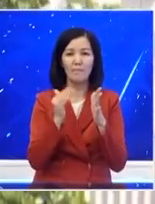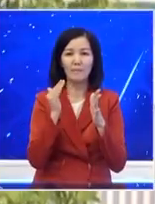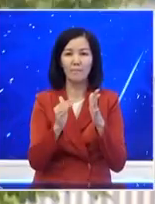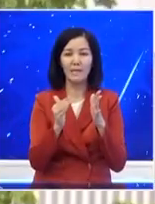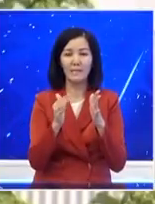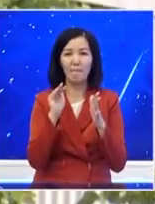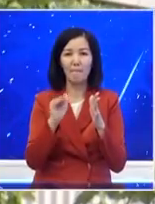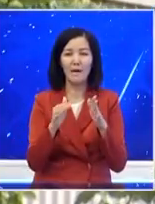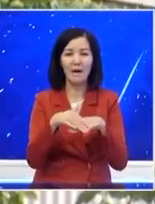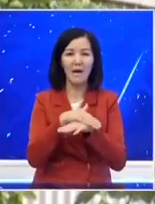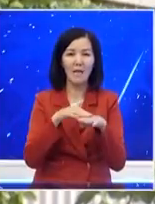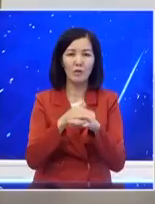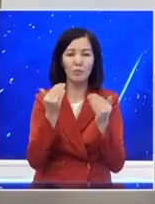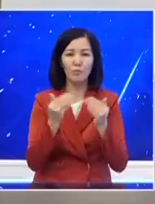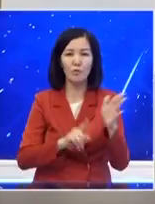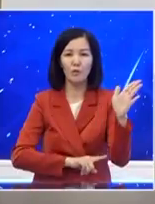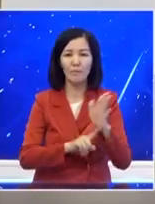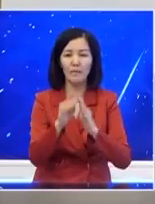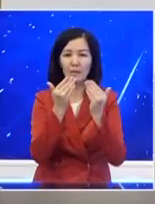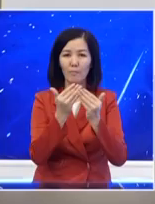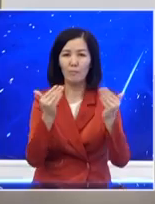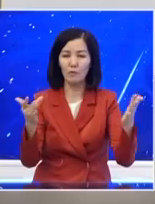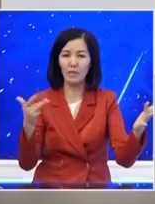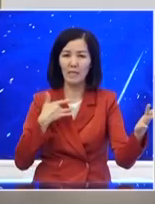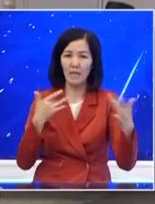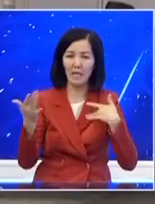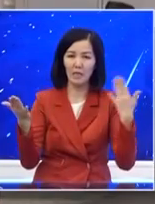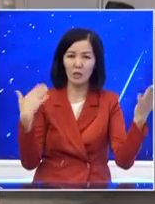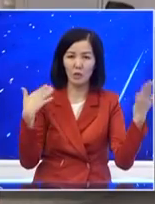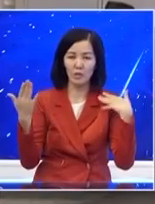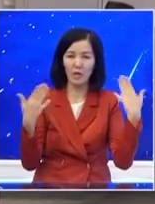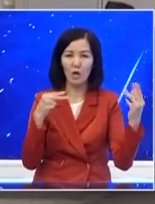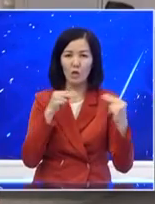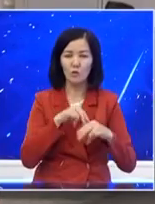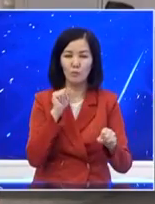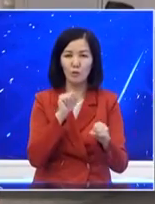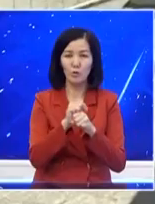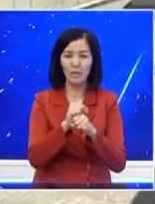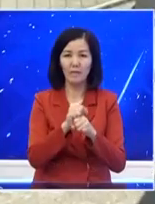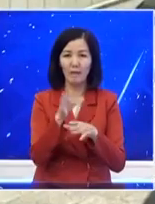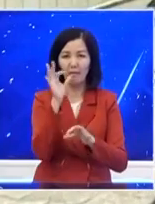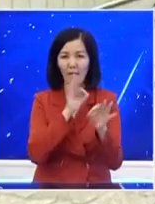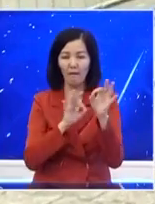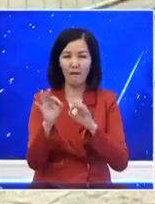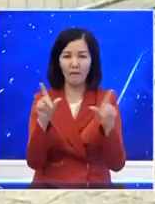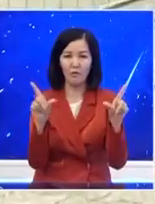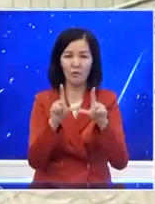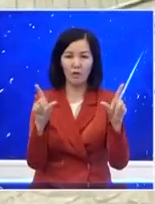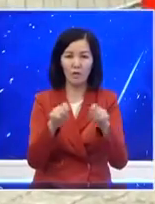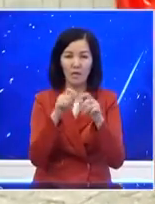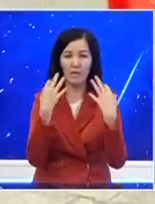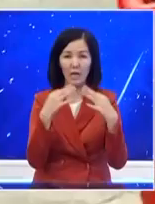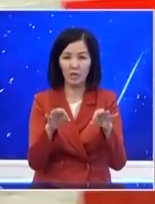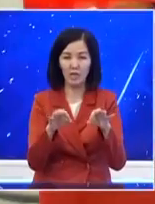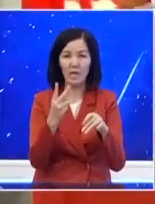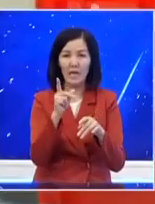халық тұрады. Бүгіннен бастап онда музей, театр, фитнес орталықтар жұмысын тоқтатады. Дәріханалар мен дүкендер ғана ашық болады.